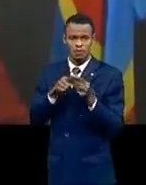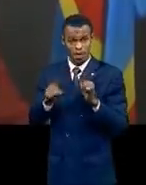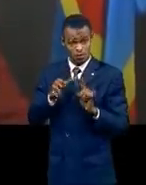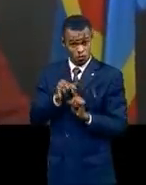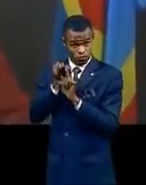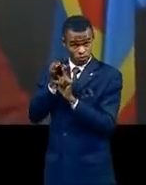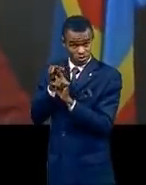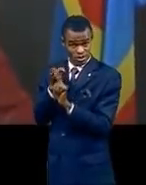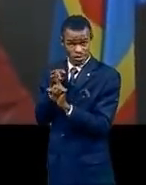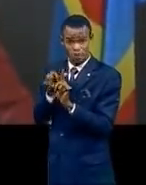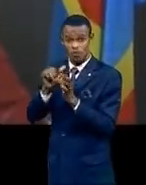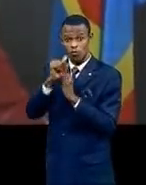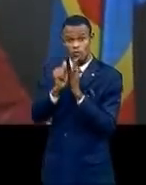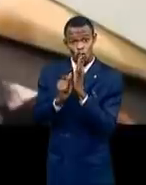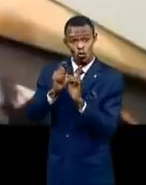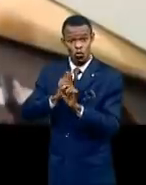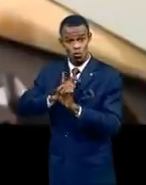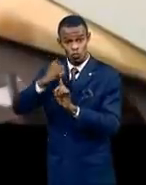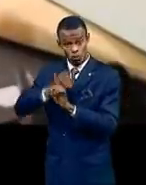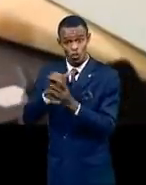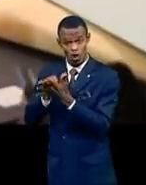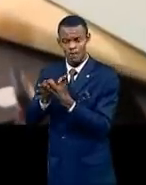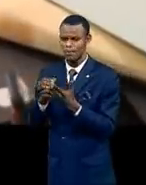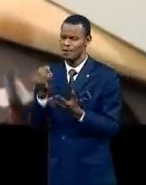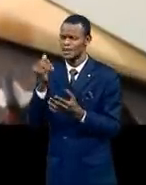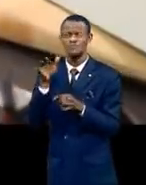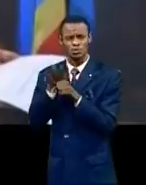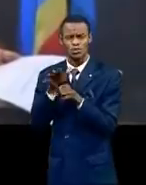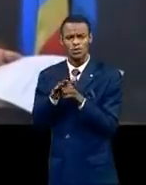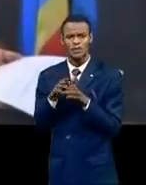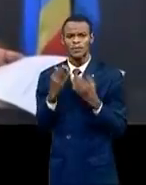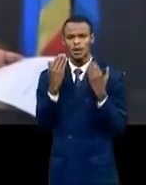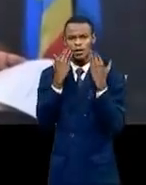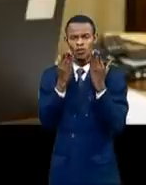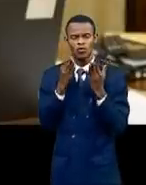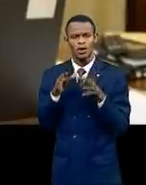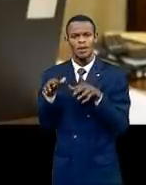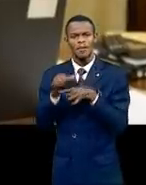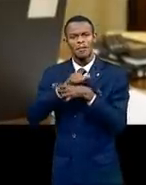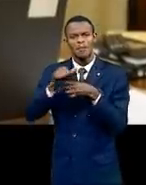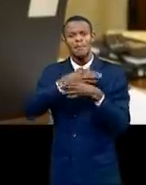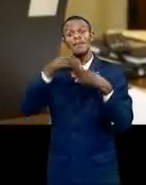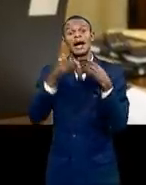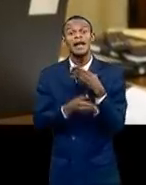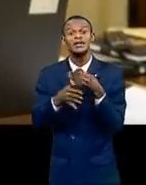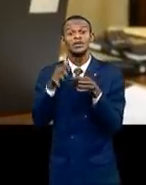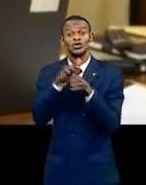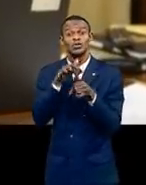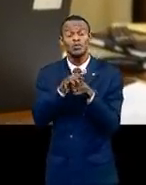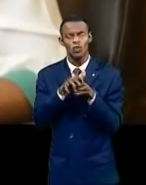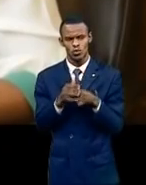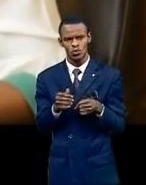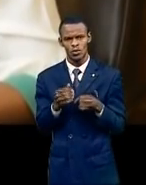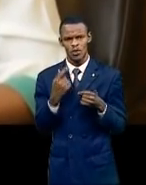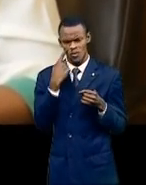du mois d'août 2021, il s'est dégagé un taux de réalisation de 129%, ce qui est une performance